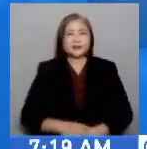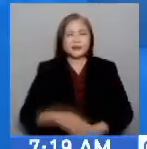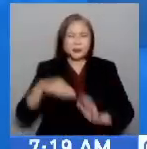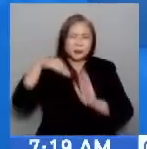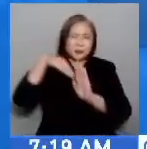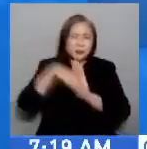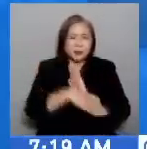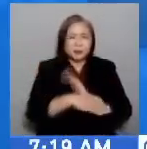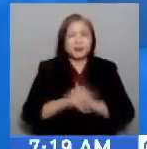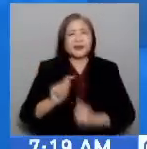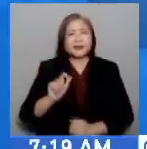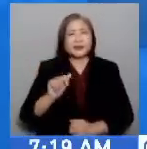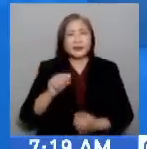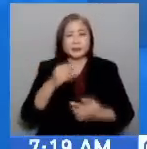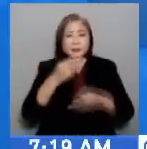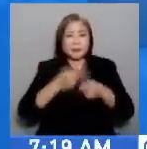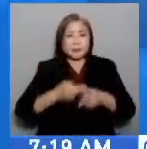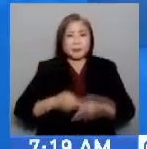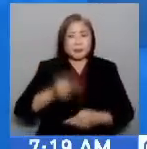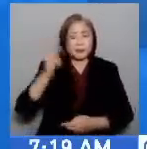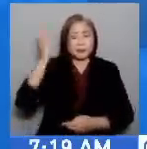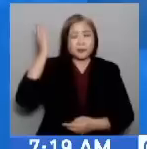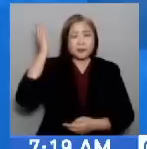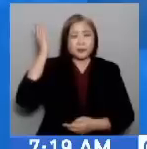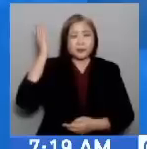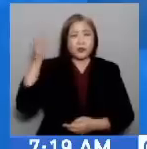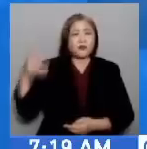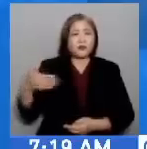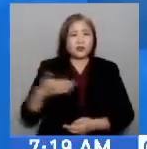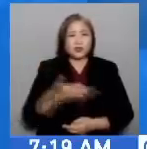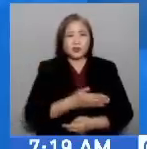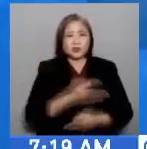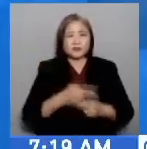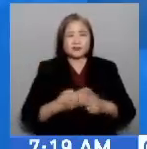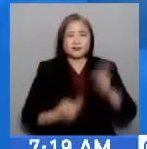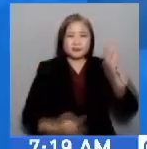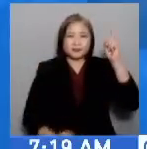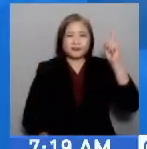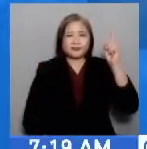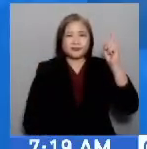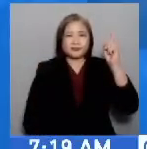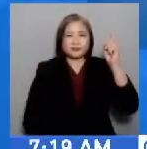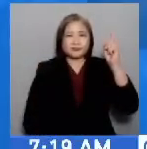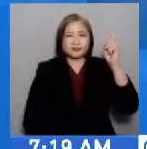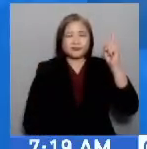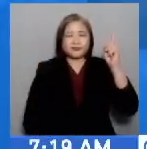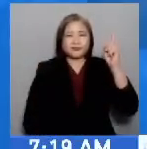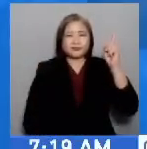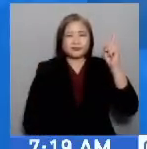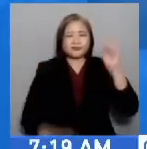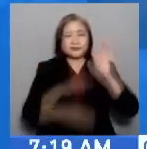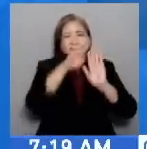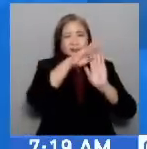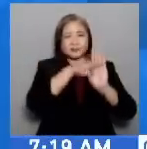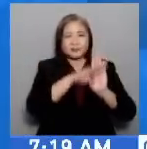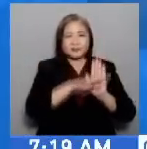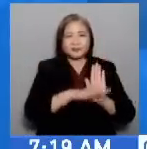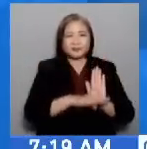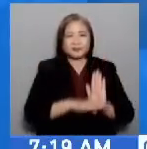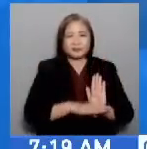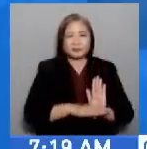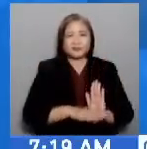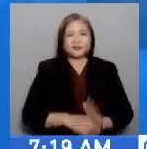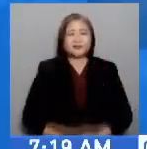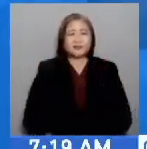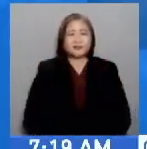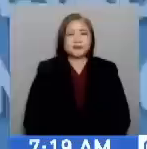laalimango, sapsap, talakitok, bisugo, alumahan, lapu-lapu, tamban, tilapia, sugpo, bangus, alimasag,